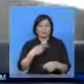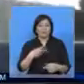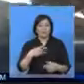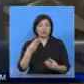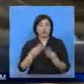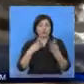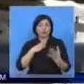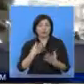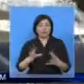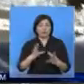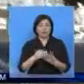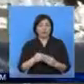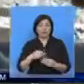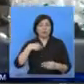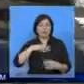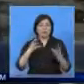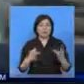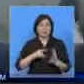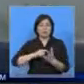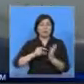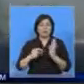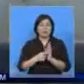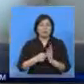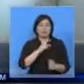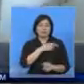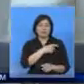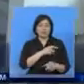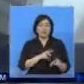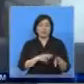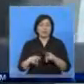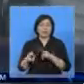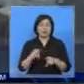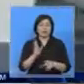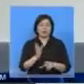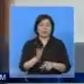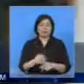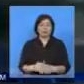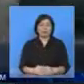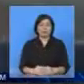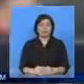қалған. Әзірге бәрі жансақтау бөліміндегі дәргерлердің бақылауында болады.